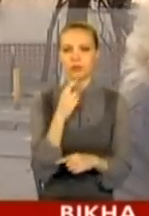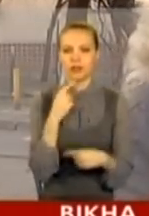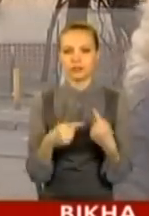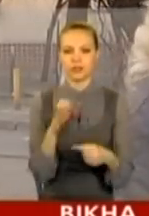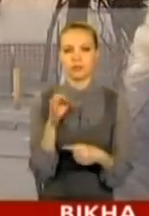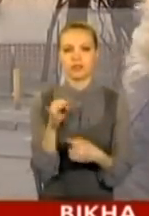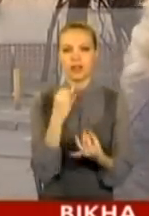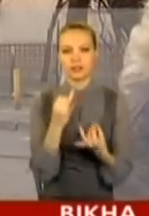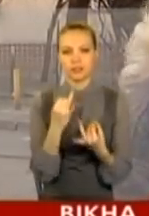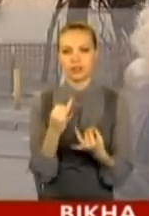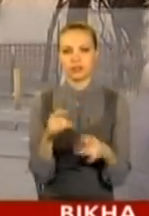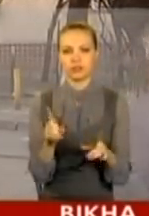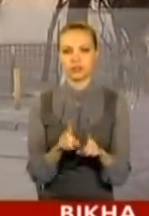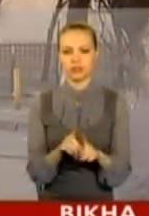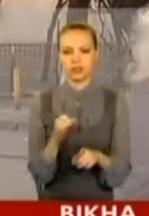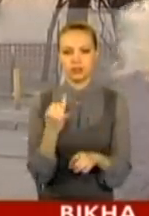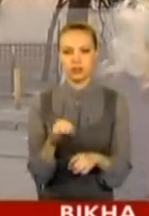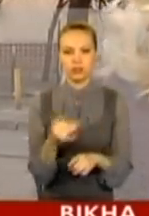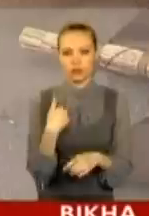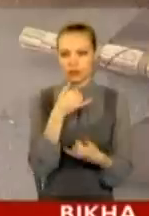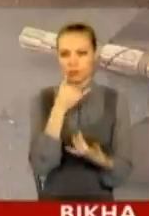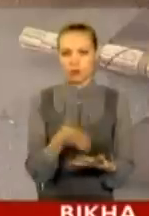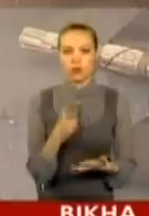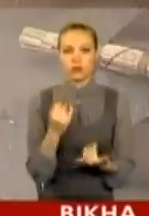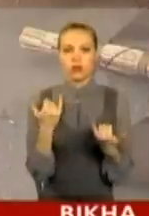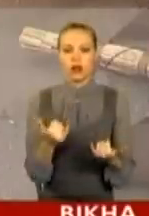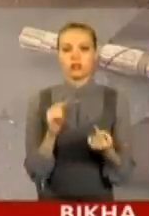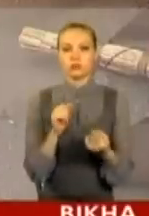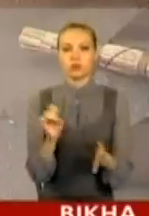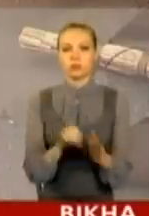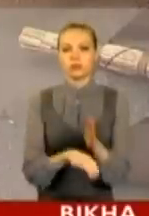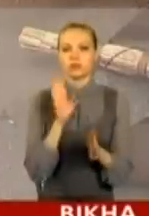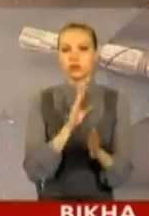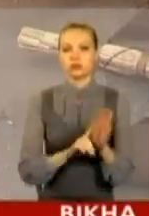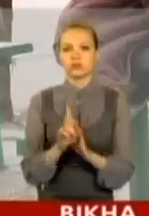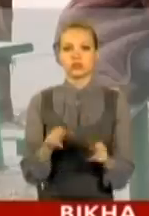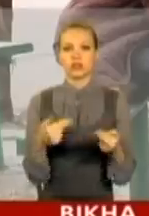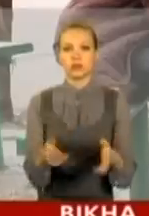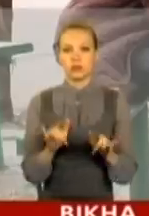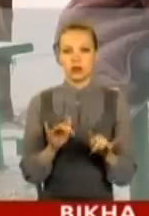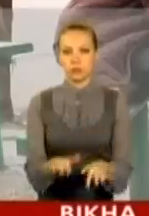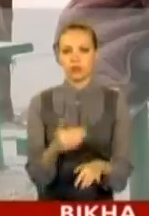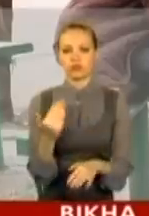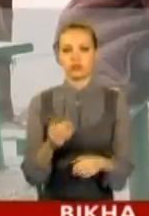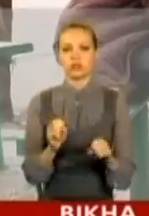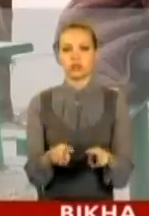нею розмовляєш. Так... Ой, я не можу. Наразі проти вбивці матері порушено кримінальне провадження. Їй